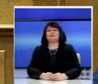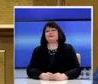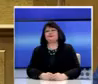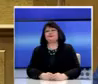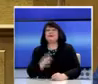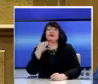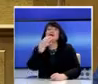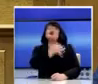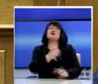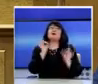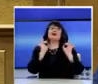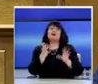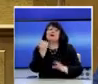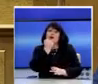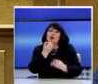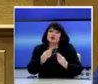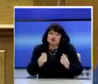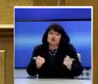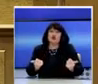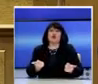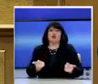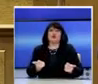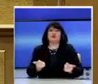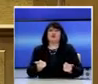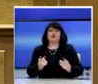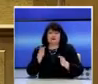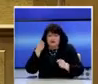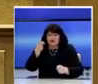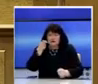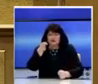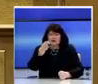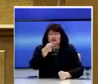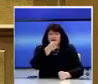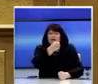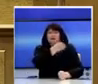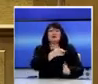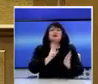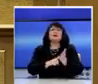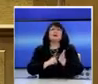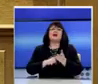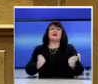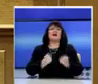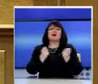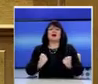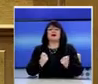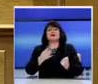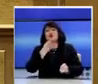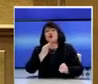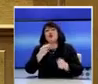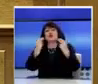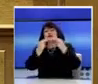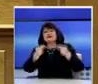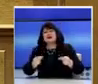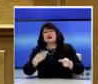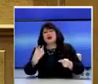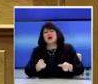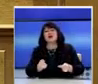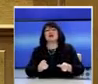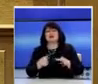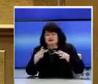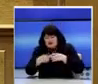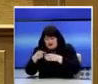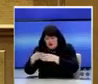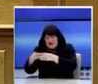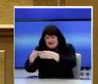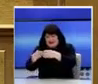Και δεν σας έχει πει κανείς ότι είναι ο λάθος τρόπος, αντί να πηγαίνεις στοχευμένα εκεί που πρέπει να πας, διότι έχει στοιχεία για να ελέγξεις σε κλειστές